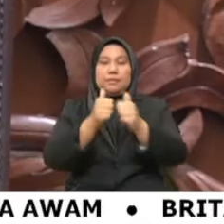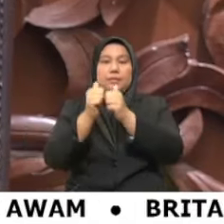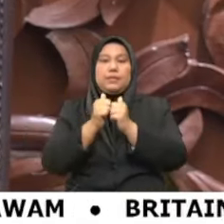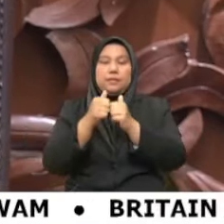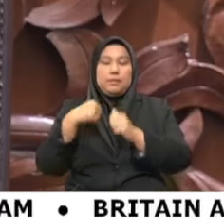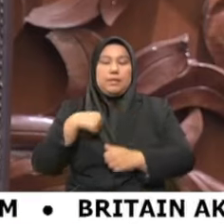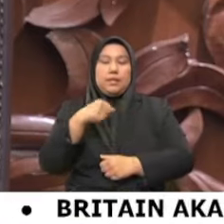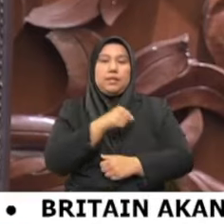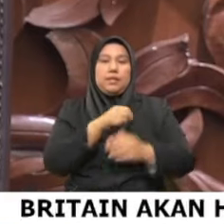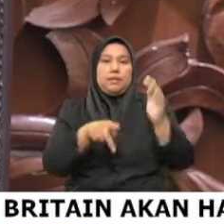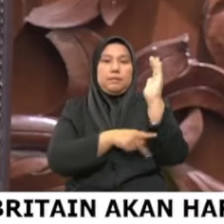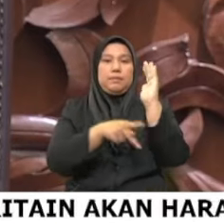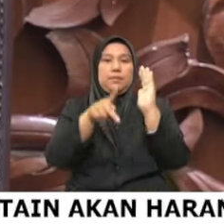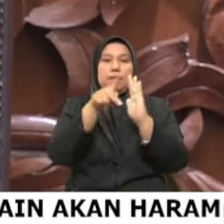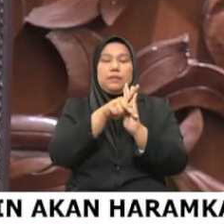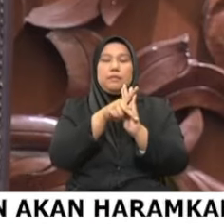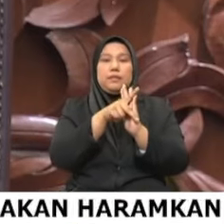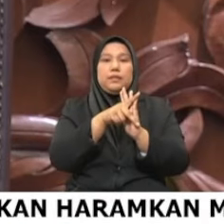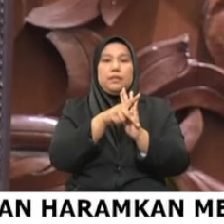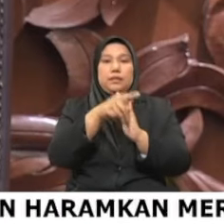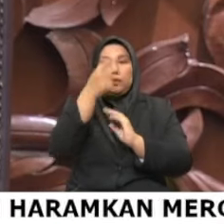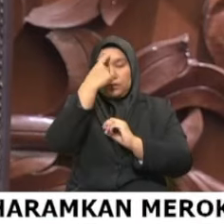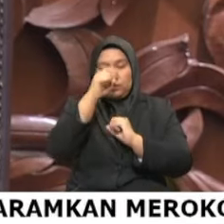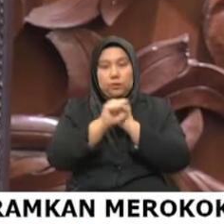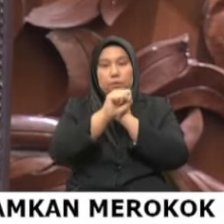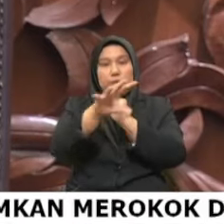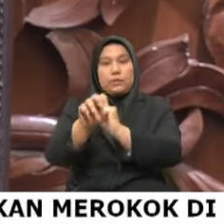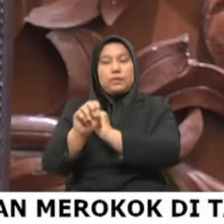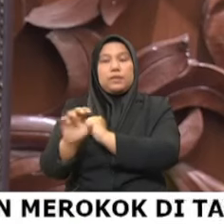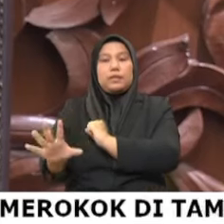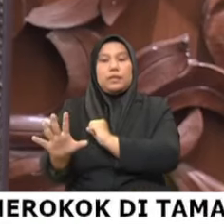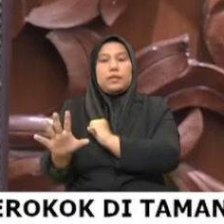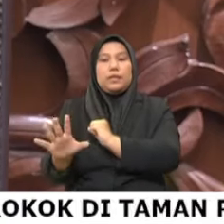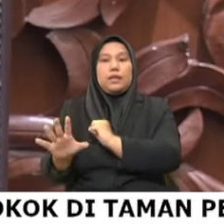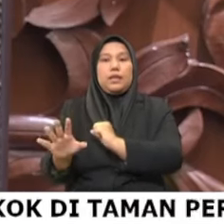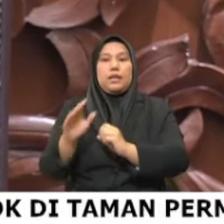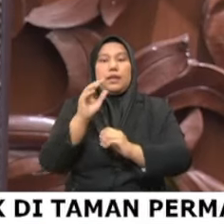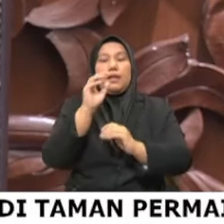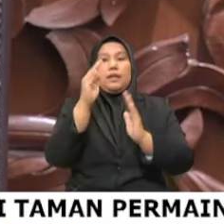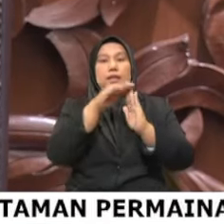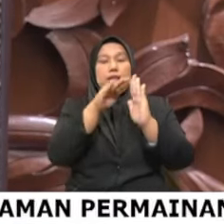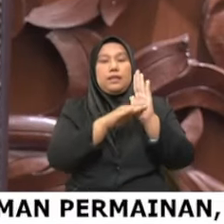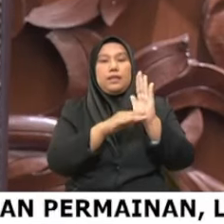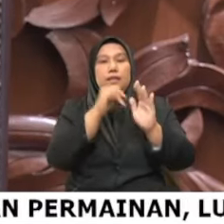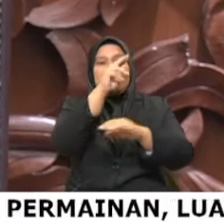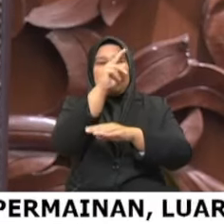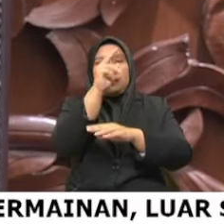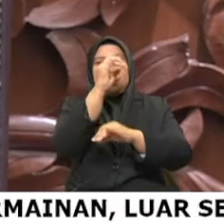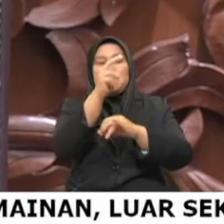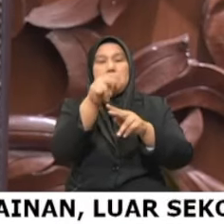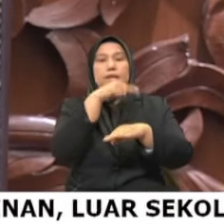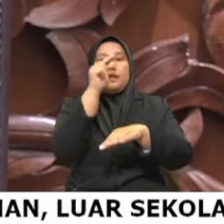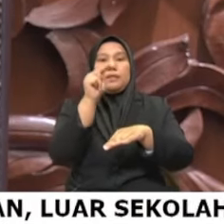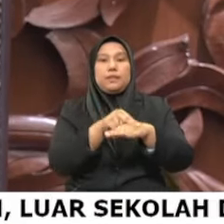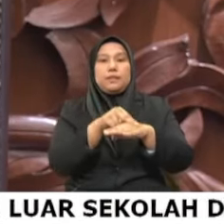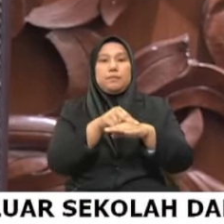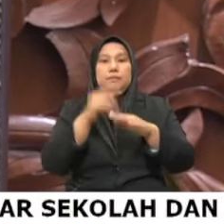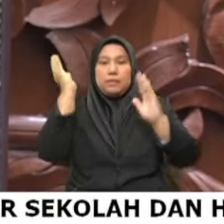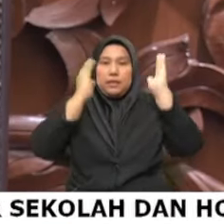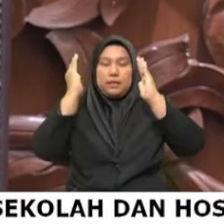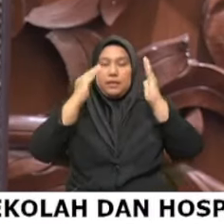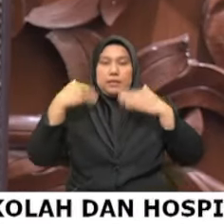ahli parlimen untuk mempromosikan agenda nasional Malaysia Sihat, termasuk perkhidmatan